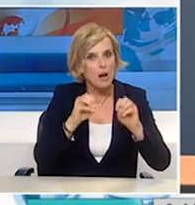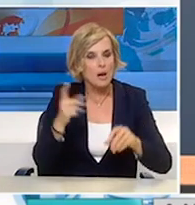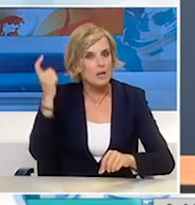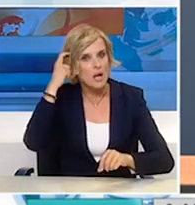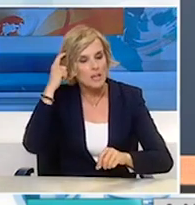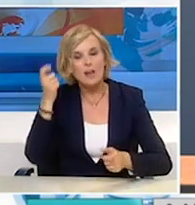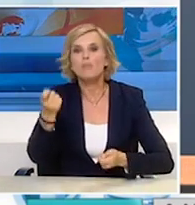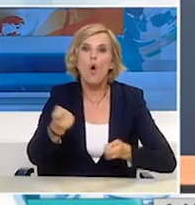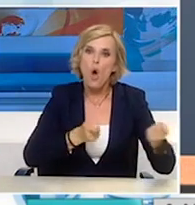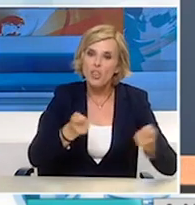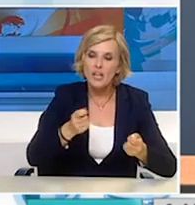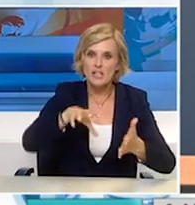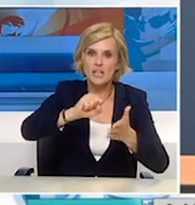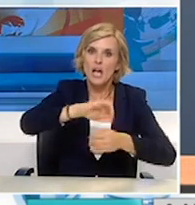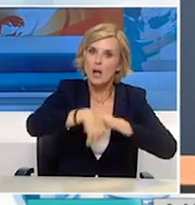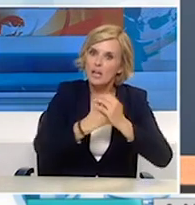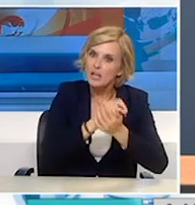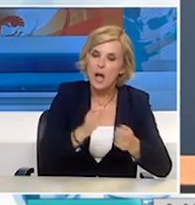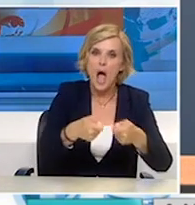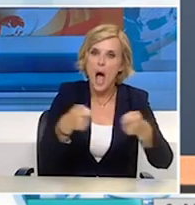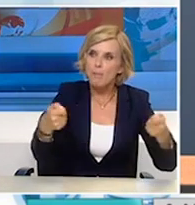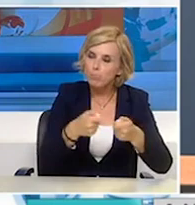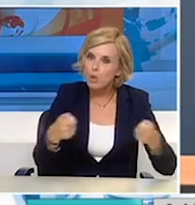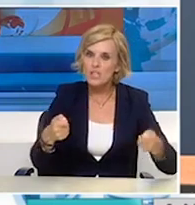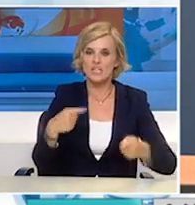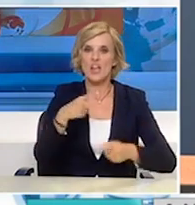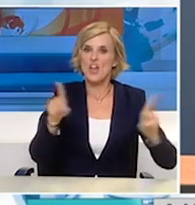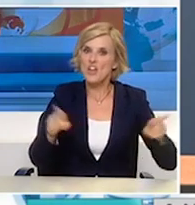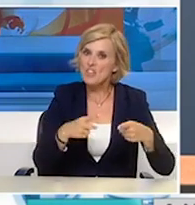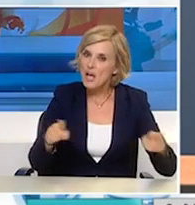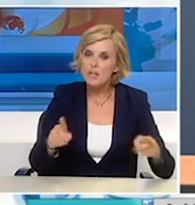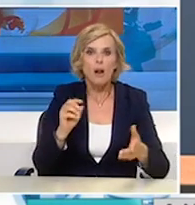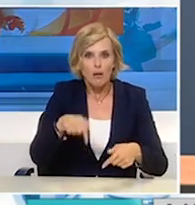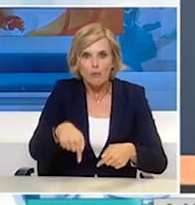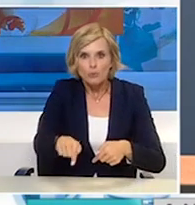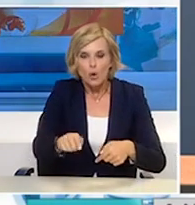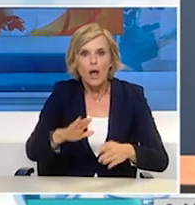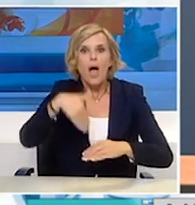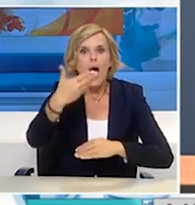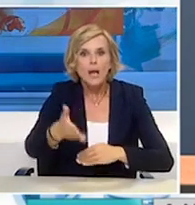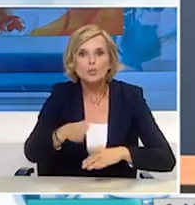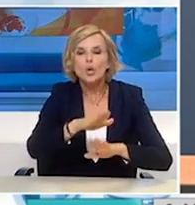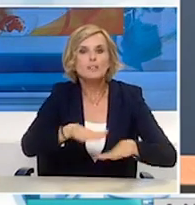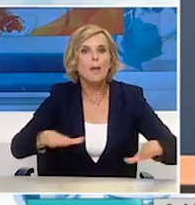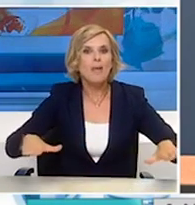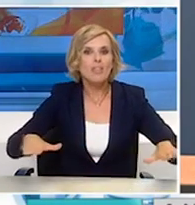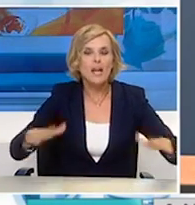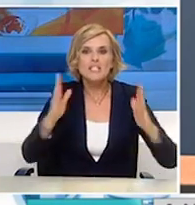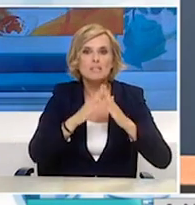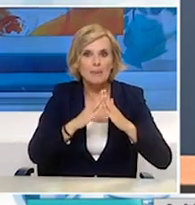λειτουργία του σχολείου, στην ασφάλεια των παιδιών και του προσωπικού. Ήδη στις γειτονιές μας έχουν αρχίσει πολλά παιδιά να παίζουν